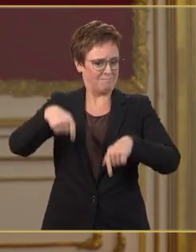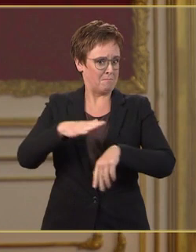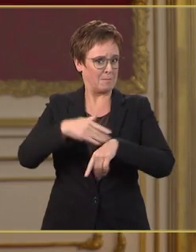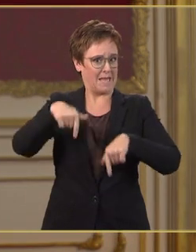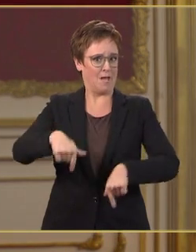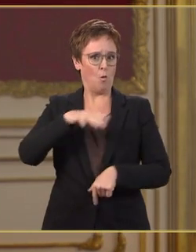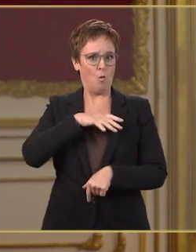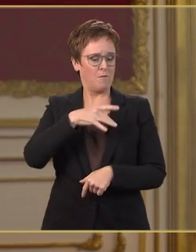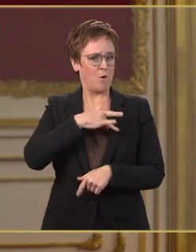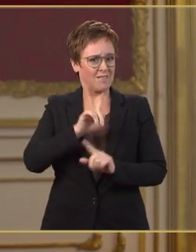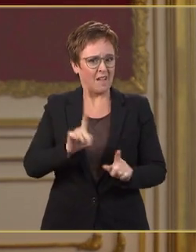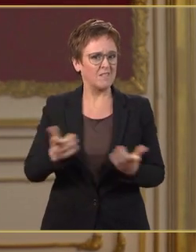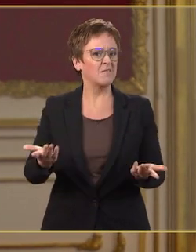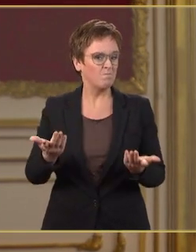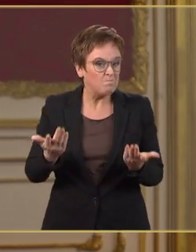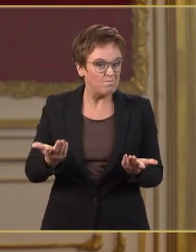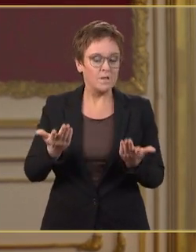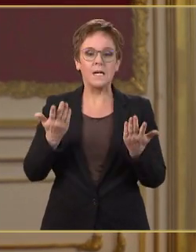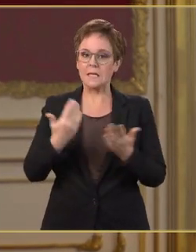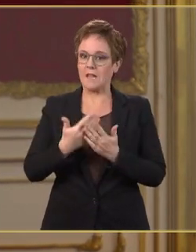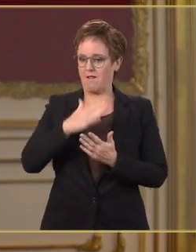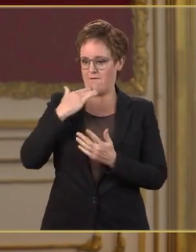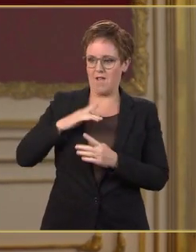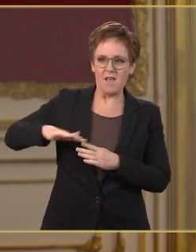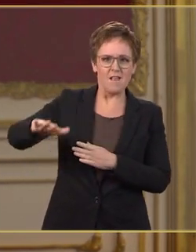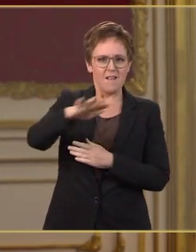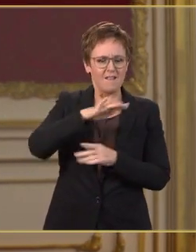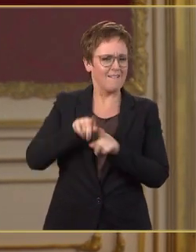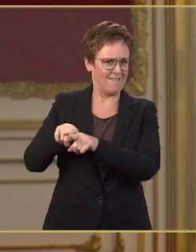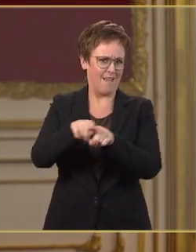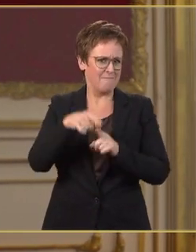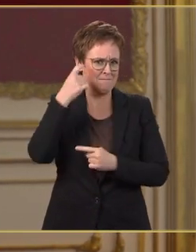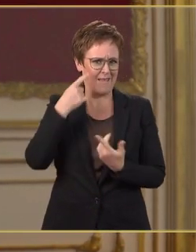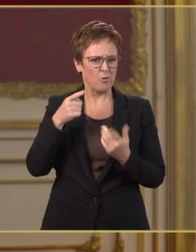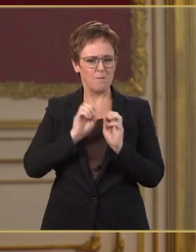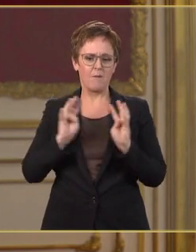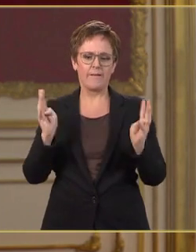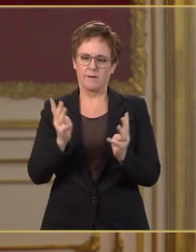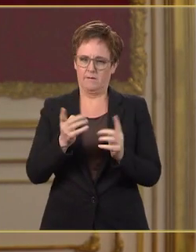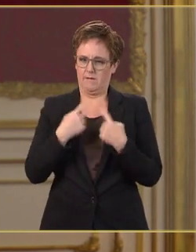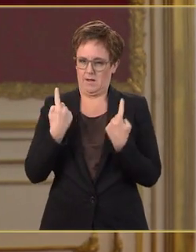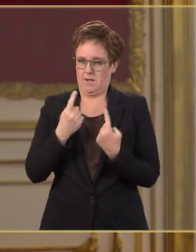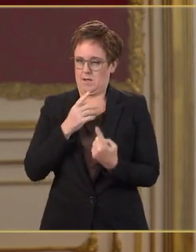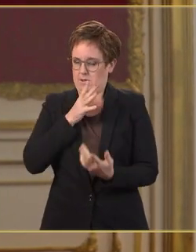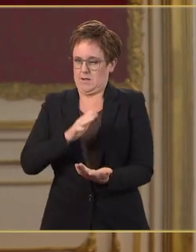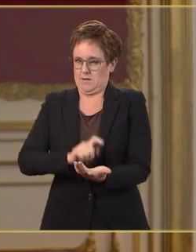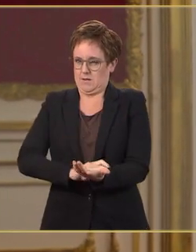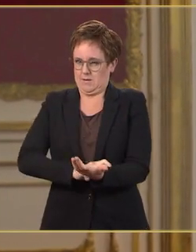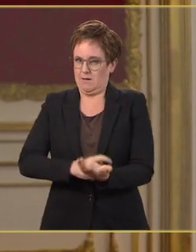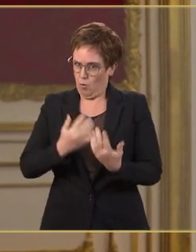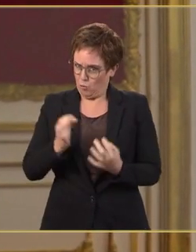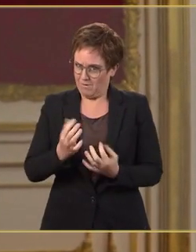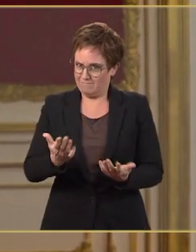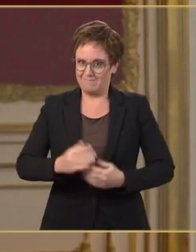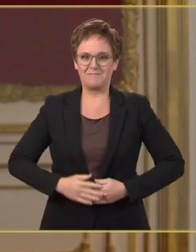und ich spreche sicher für viele wenn ich sage diese pandemie geht uns allen ordentlich auf die